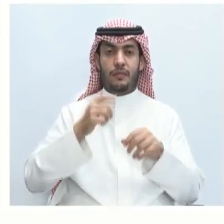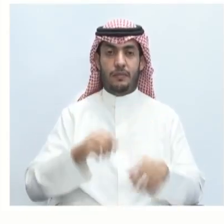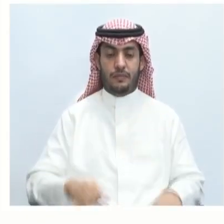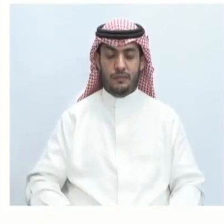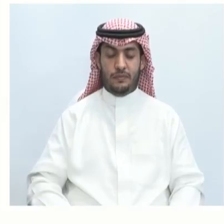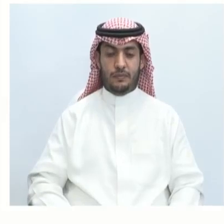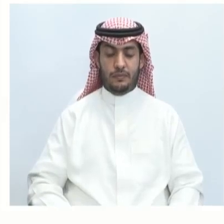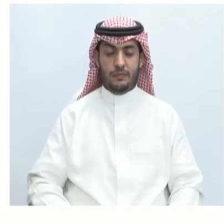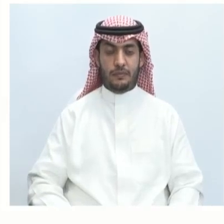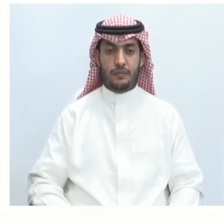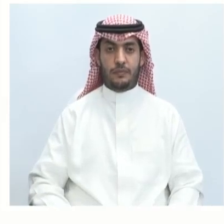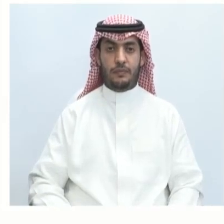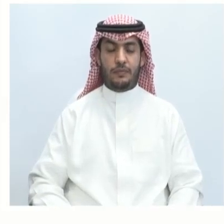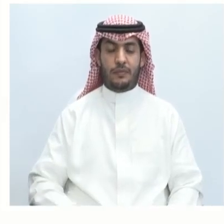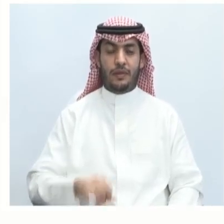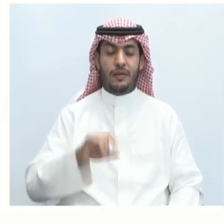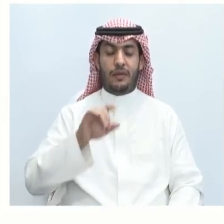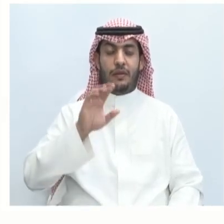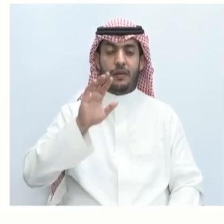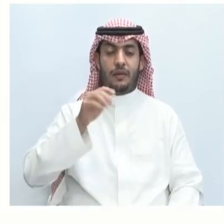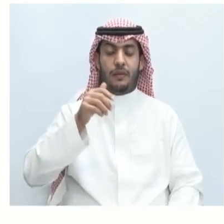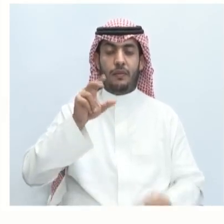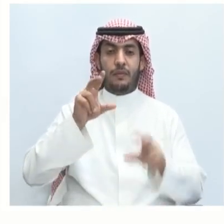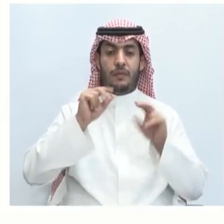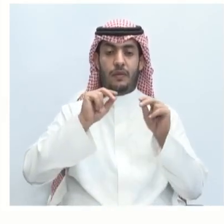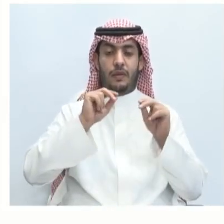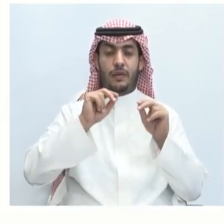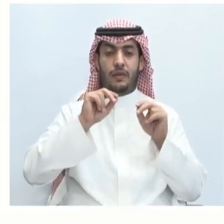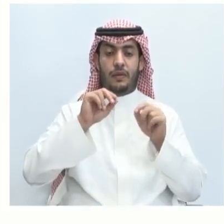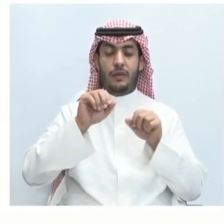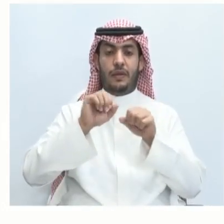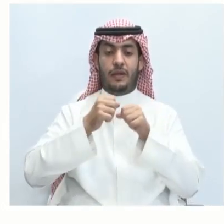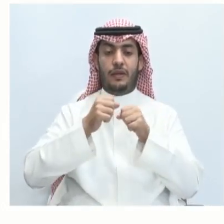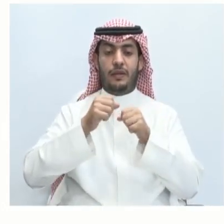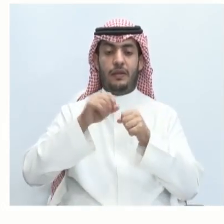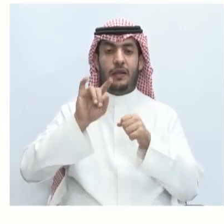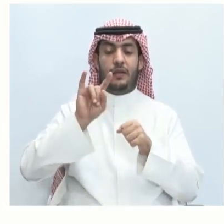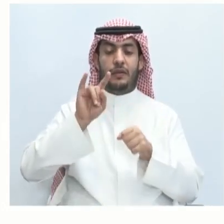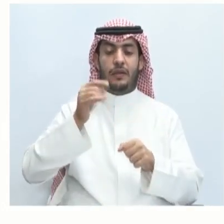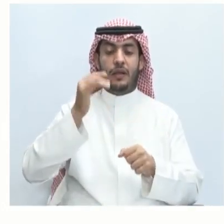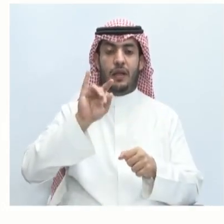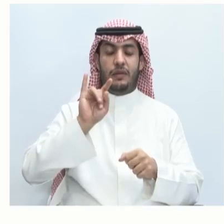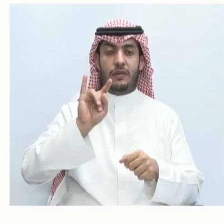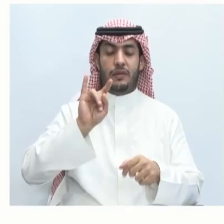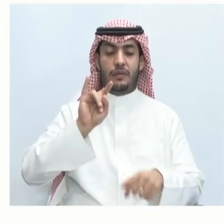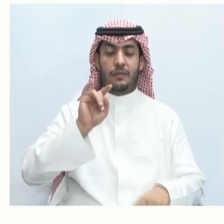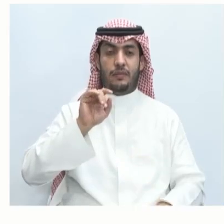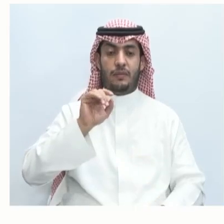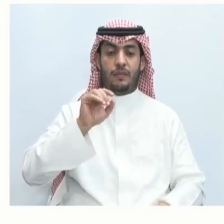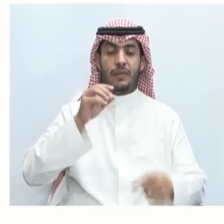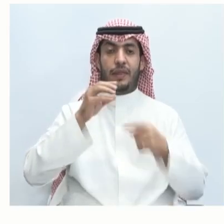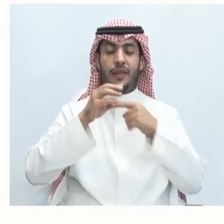الى عشره اقسام متساويه يمثله ماذا الكسر عشره على عشره